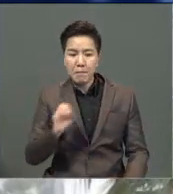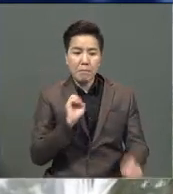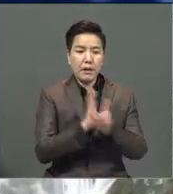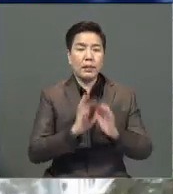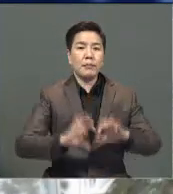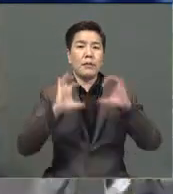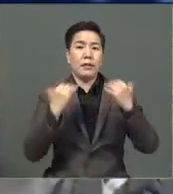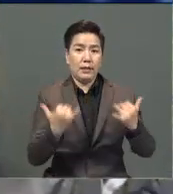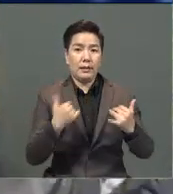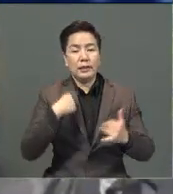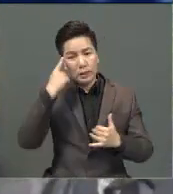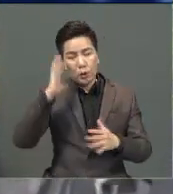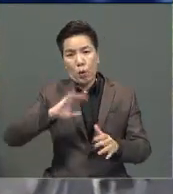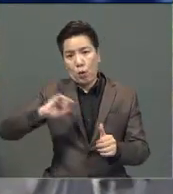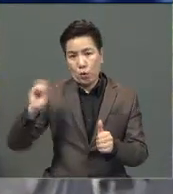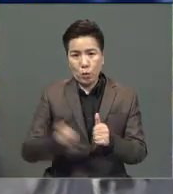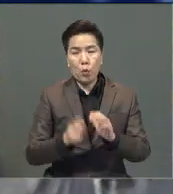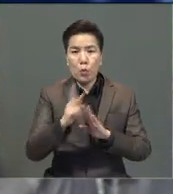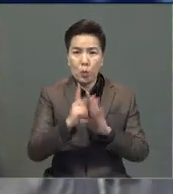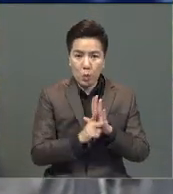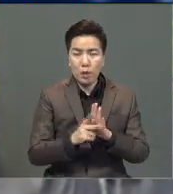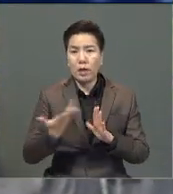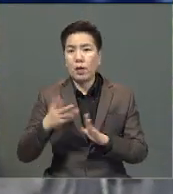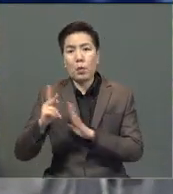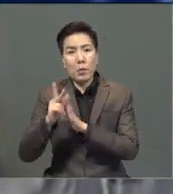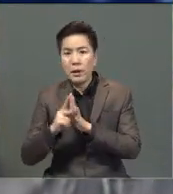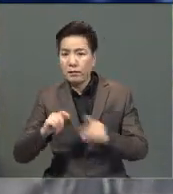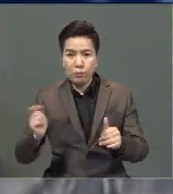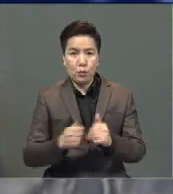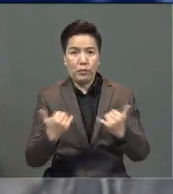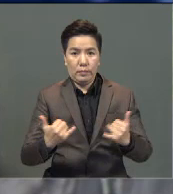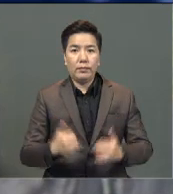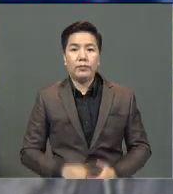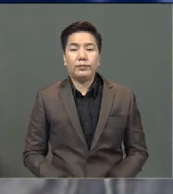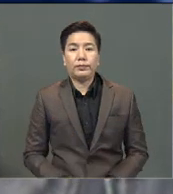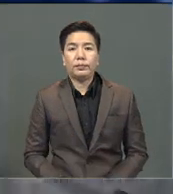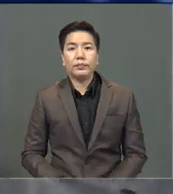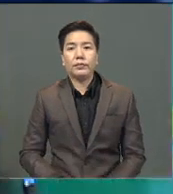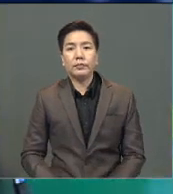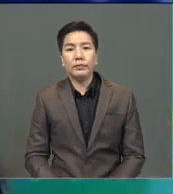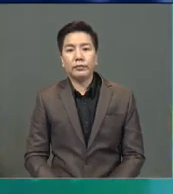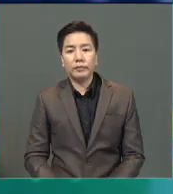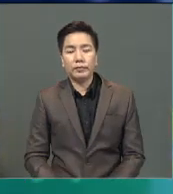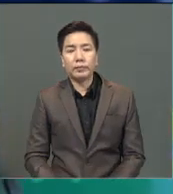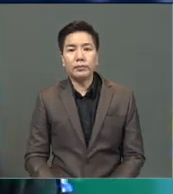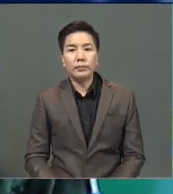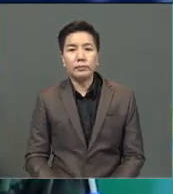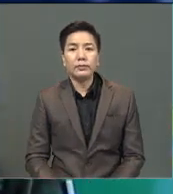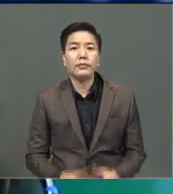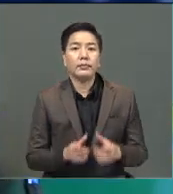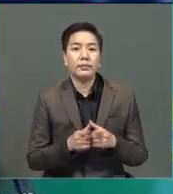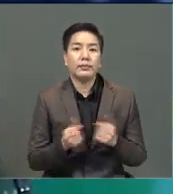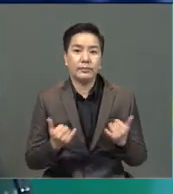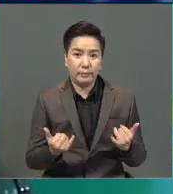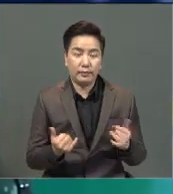จมตีได้โดยจะมีการลงโทษทั้งทางวินัยและทางอาญาค่ะ ทั้งนี้เหตุการณ์ที่เกิดขึ้น